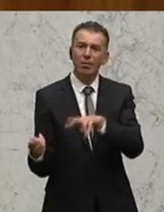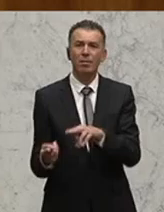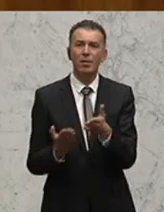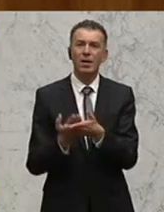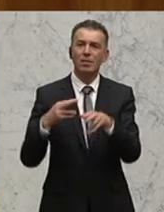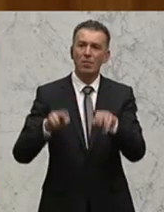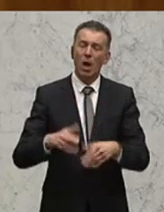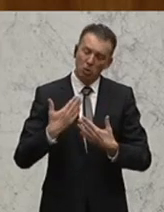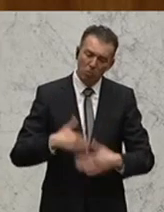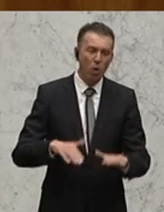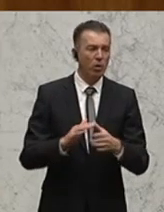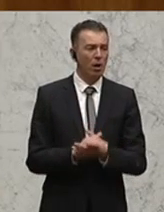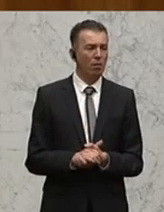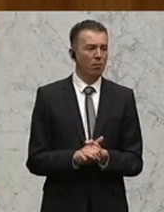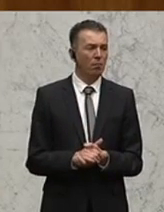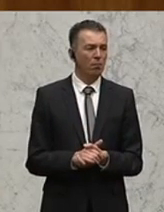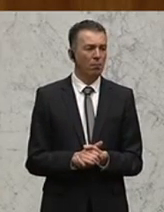Ich möchte das neue Dienstrecht.